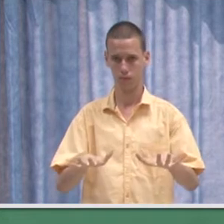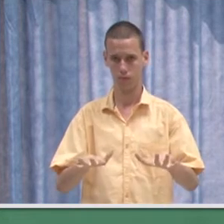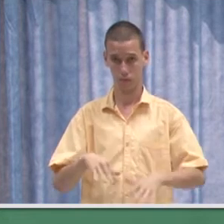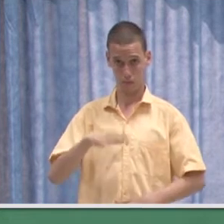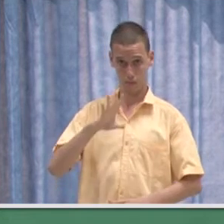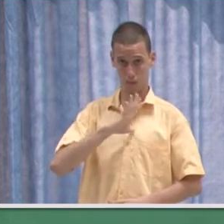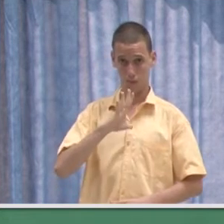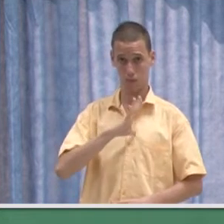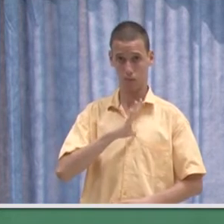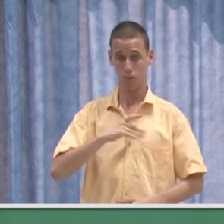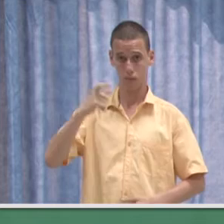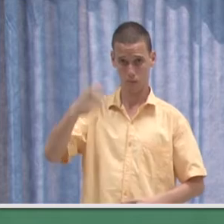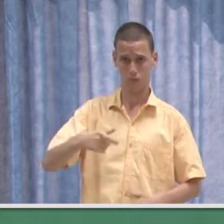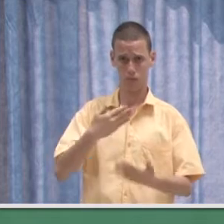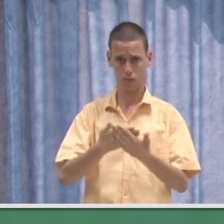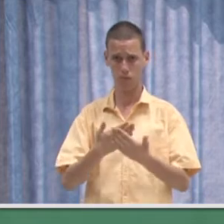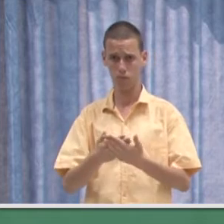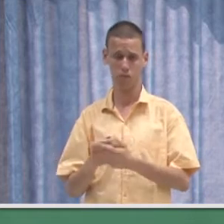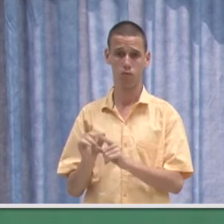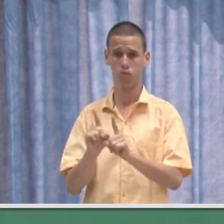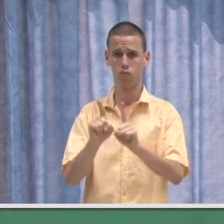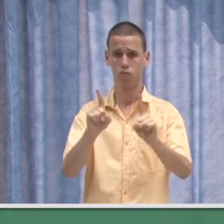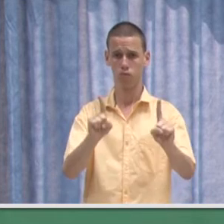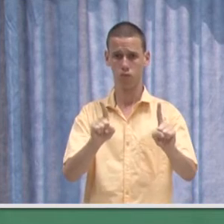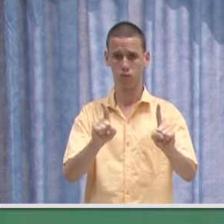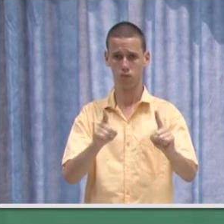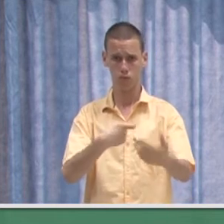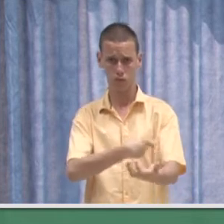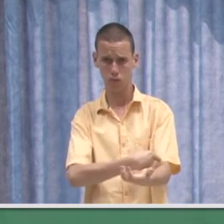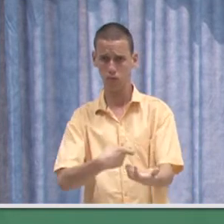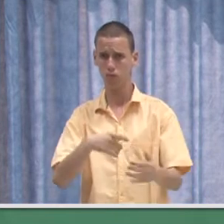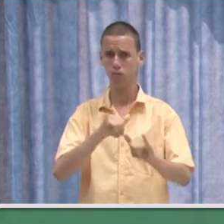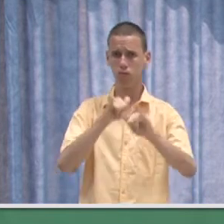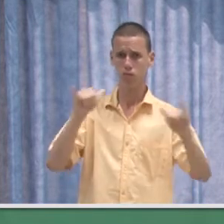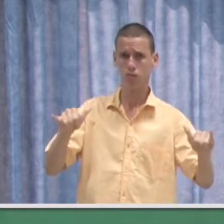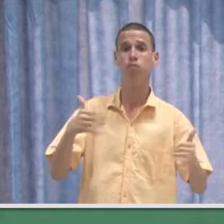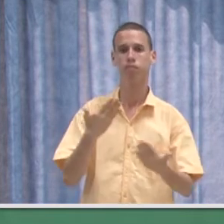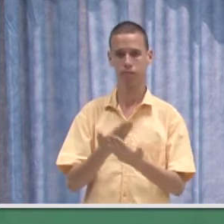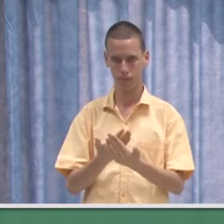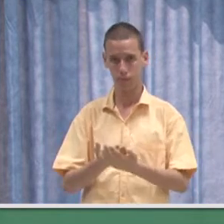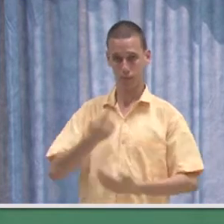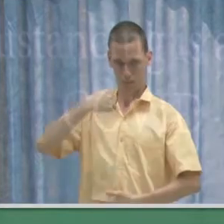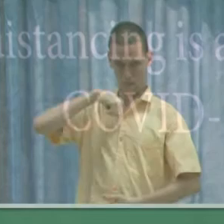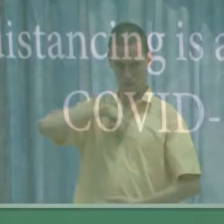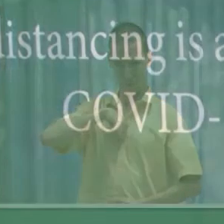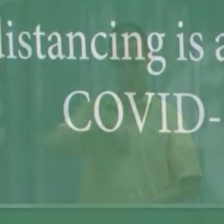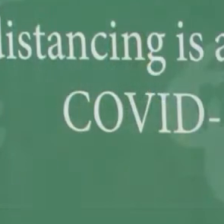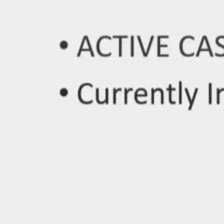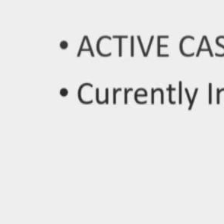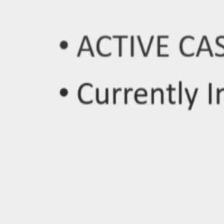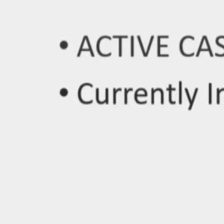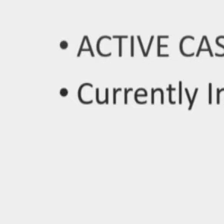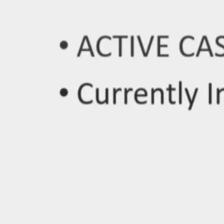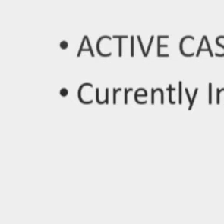n'ont pas de test pour faire. Et pendant ça, dans ce groupe, 5,6 millions, on a à peu